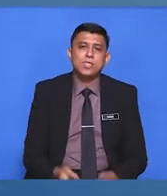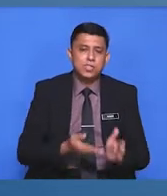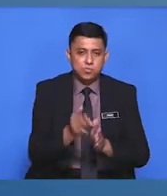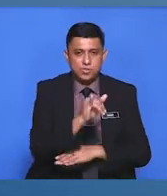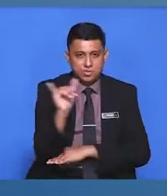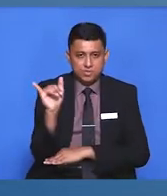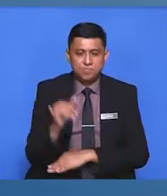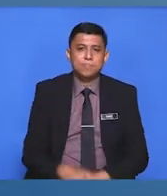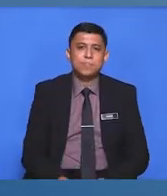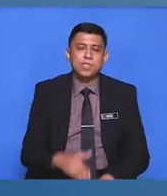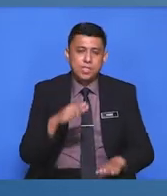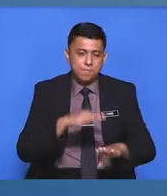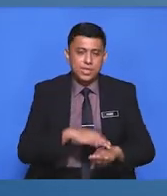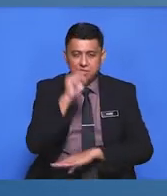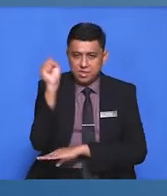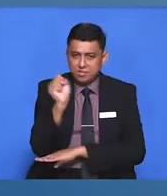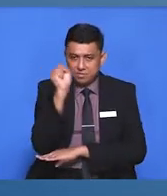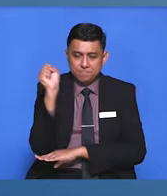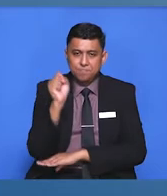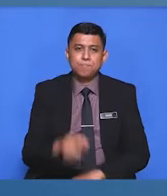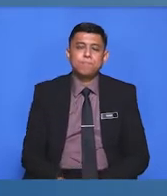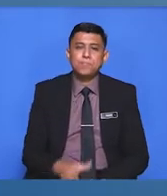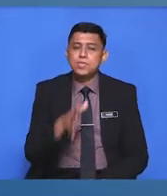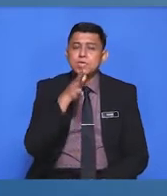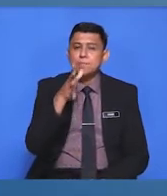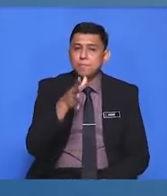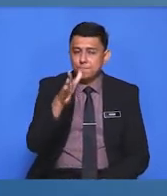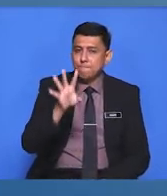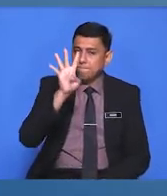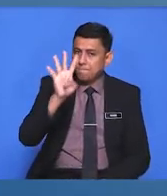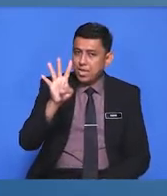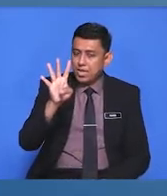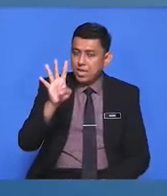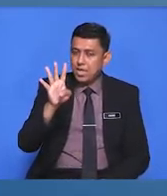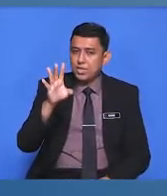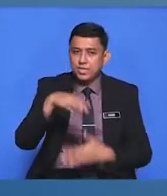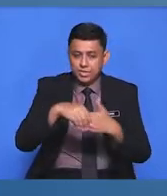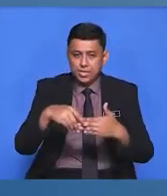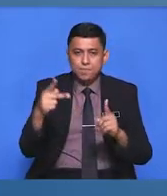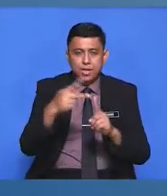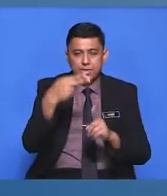Seterusnya, pada hari Selasa, Nenek beri RM4 kepada Helmi.